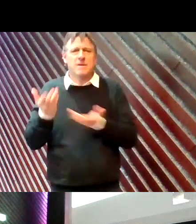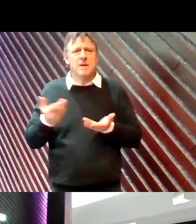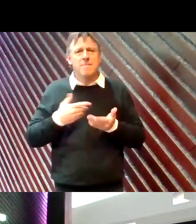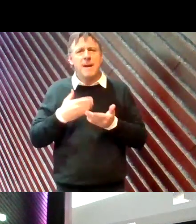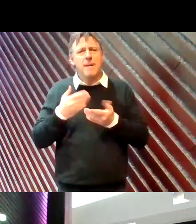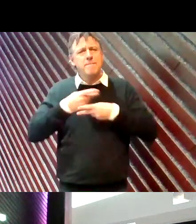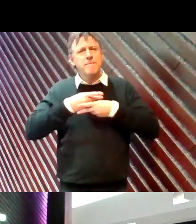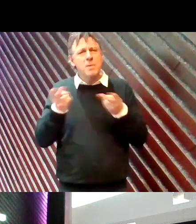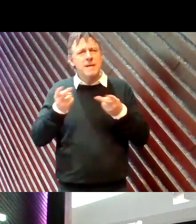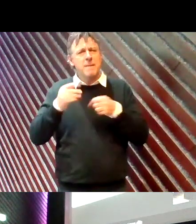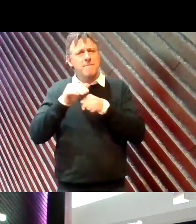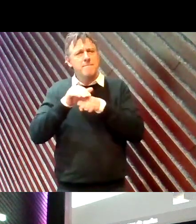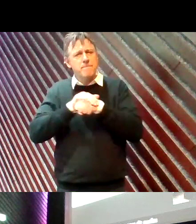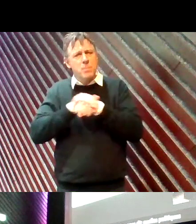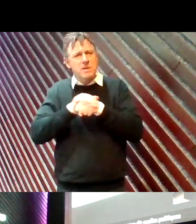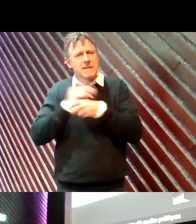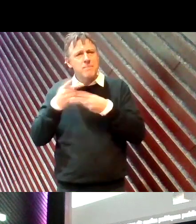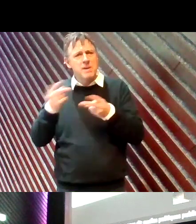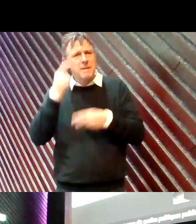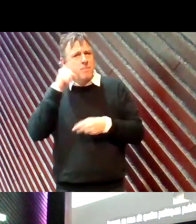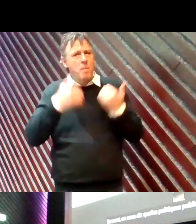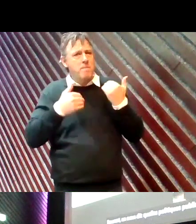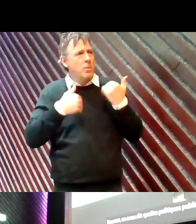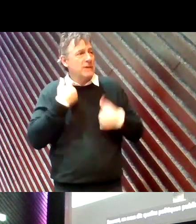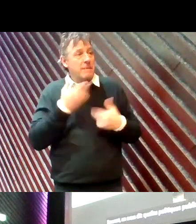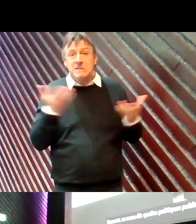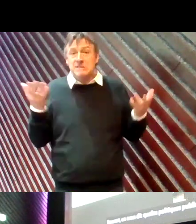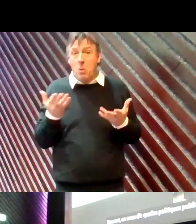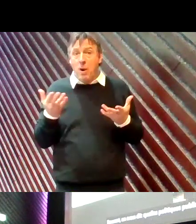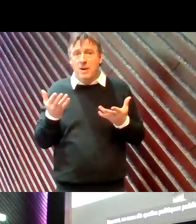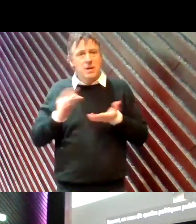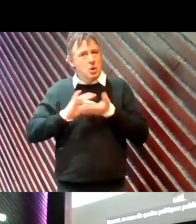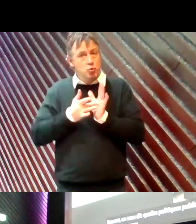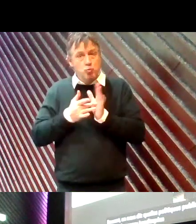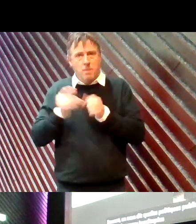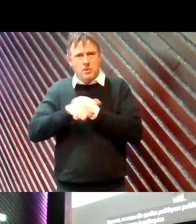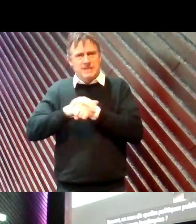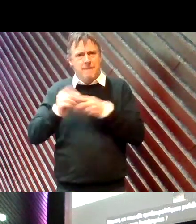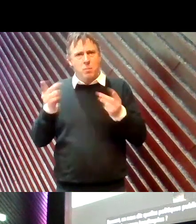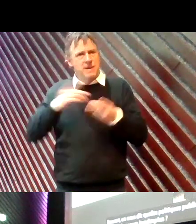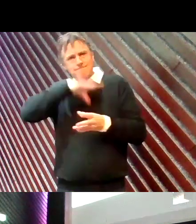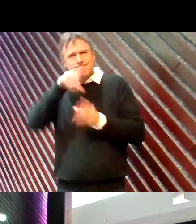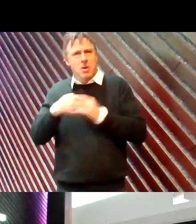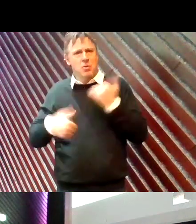politiques publiques confirment les personnes handicapées ? En fait, absolument toutes. Vous savez aussi bien que moi que